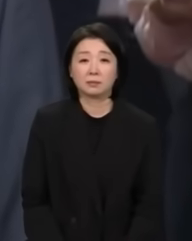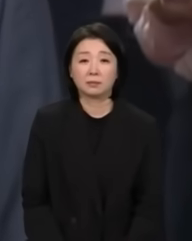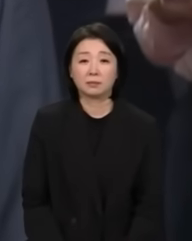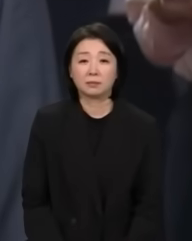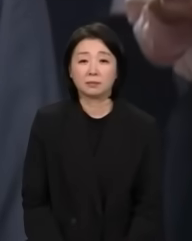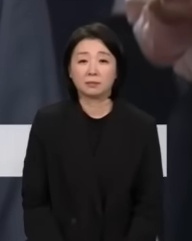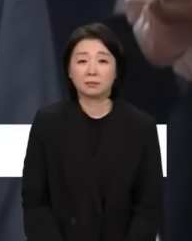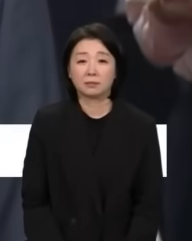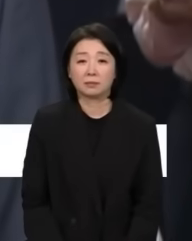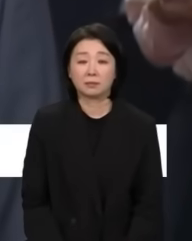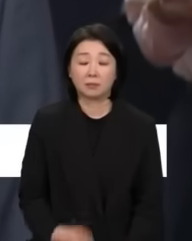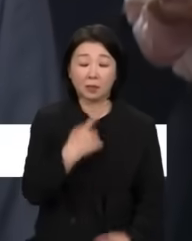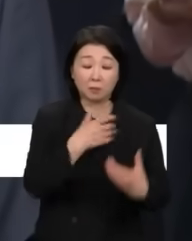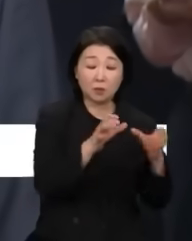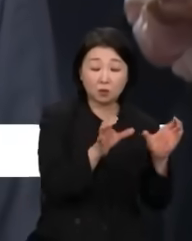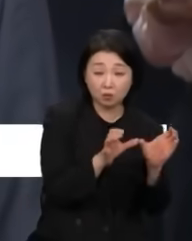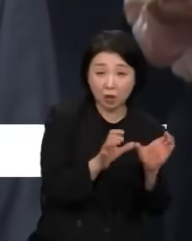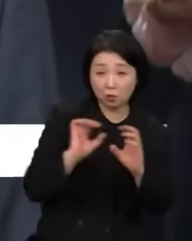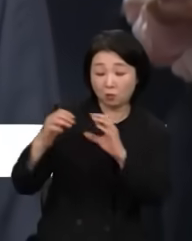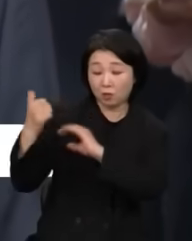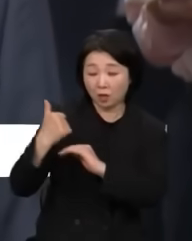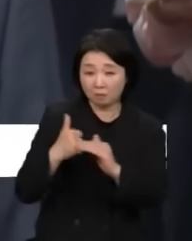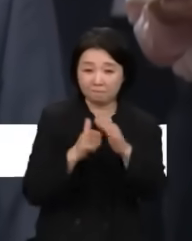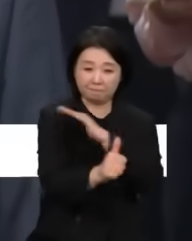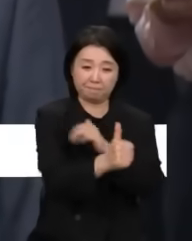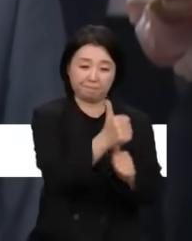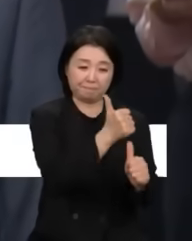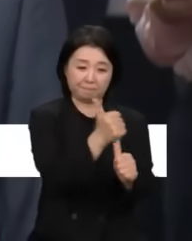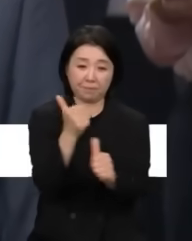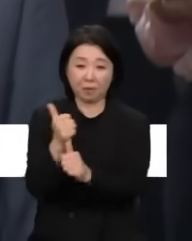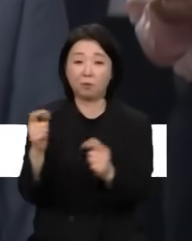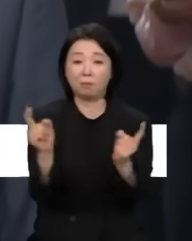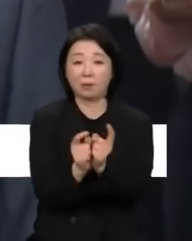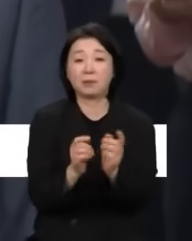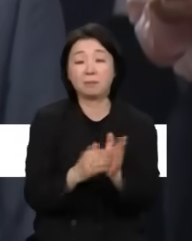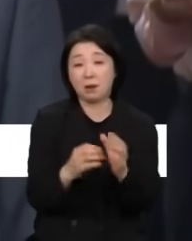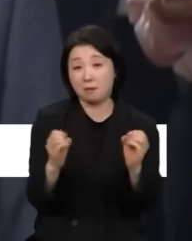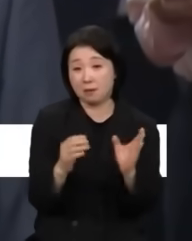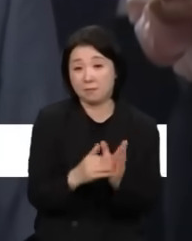하지만 양당 원내 수석 부대표 간에